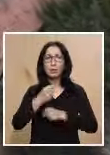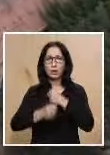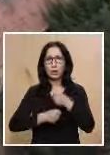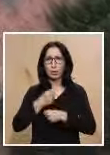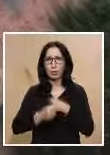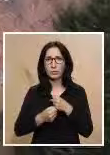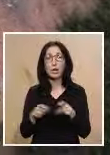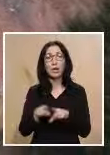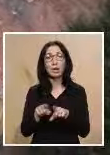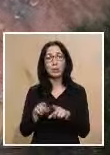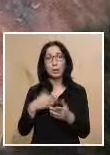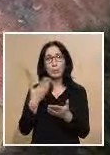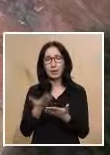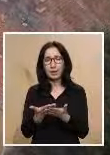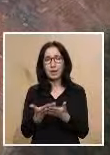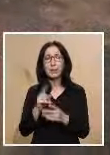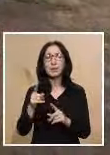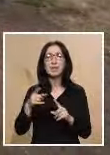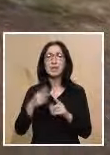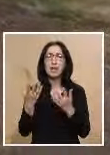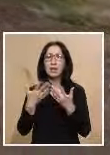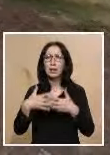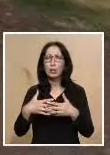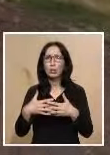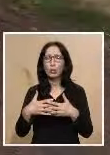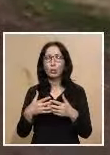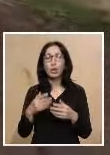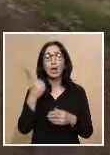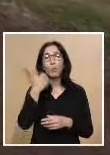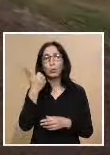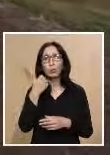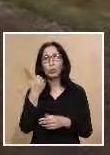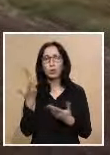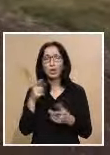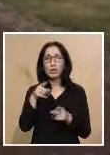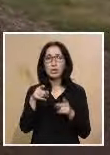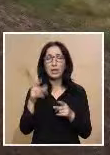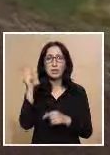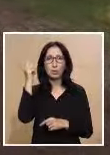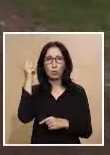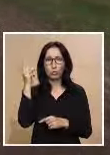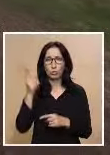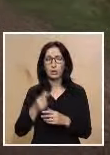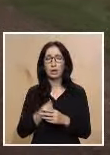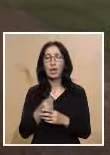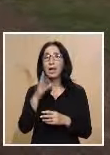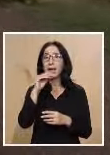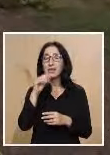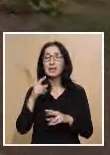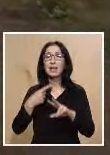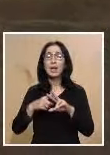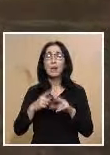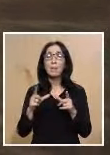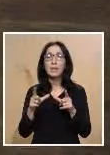производители, като ги предлагаме и с технологиите, подходящи за тези култури. Казахте Митхат Паша.